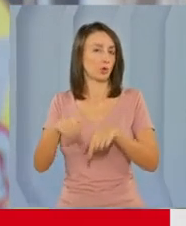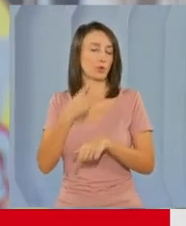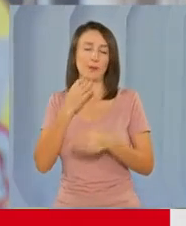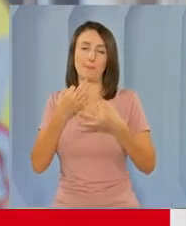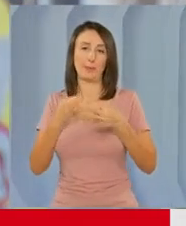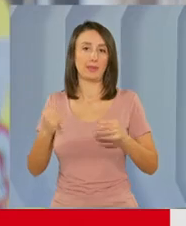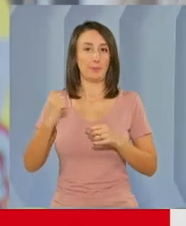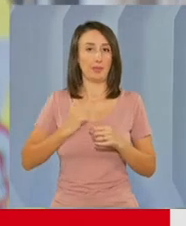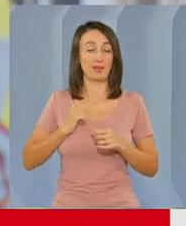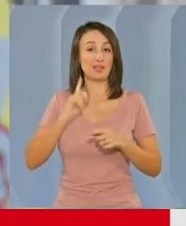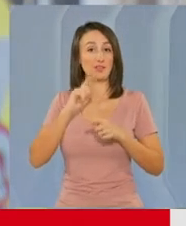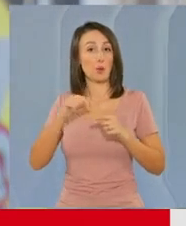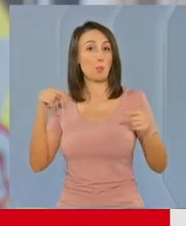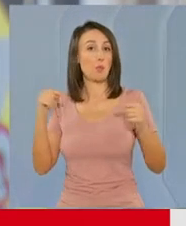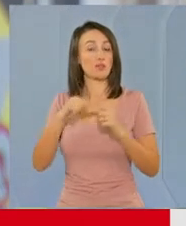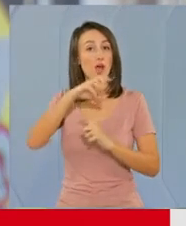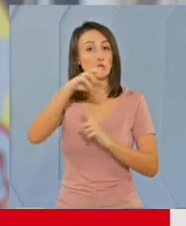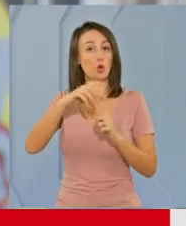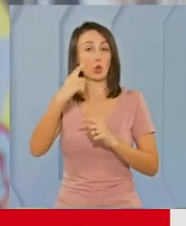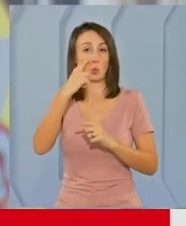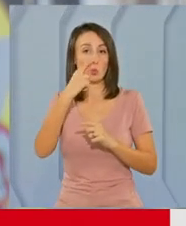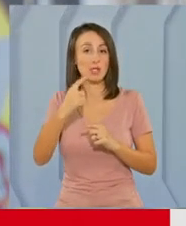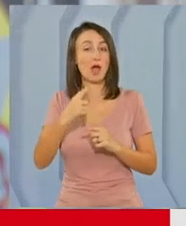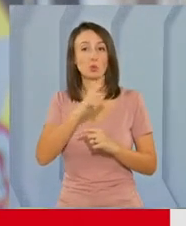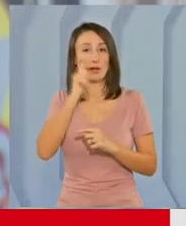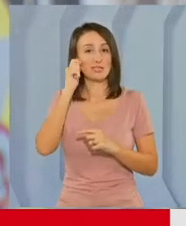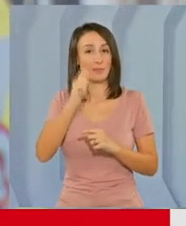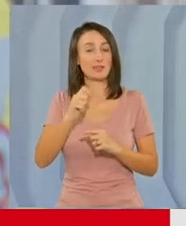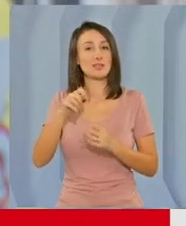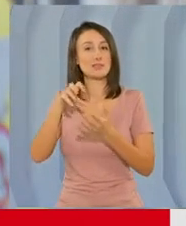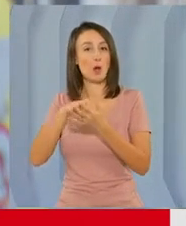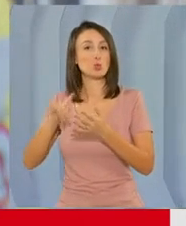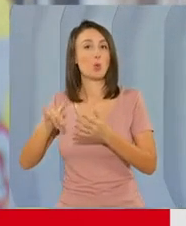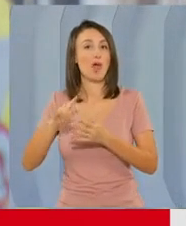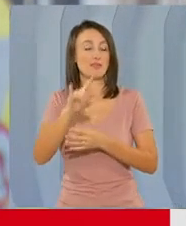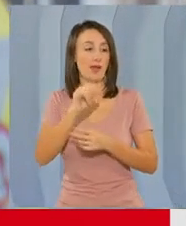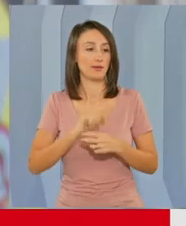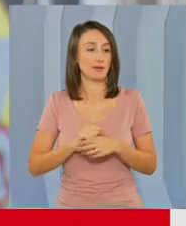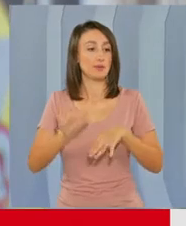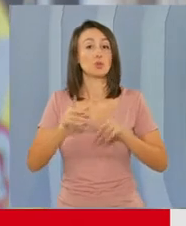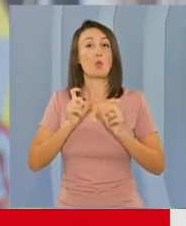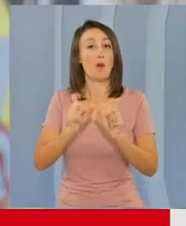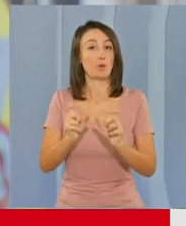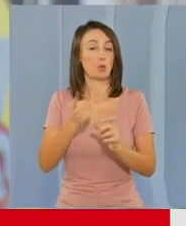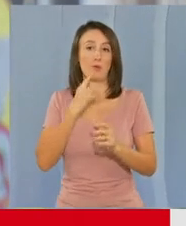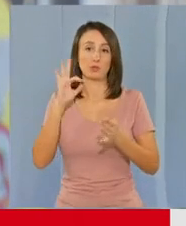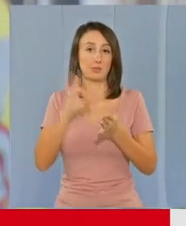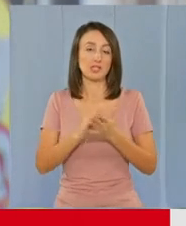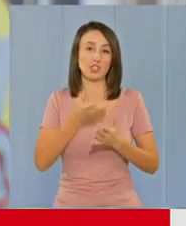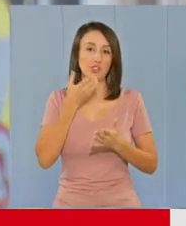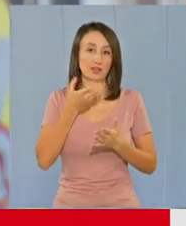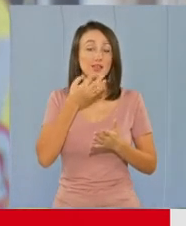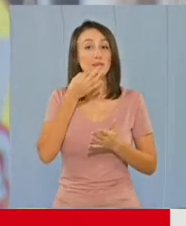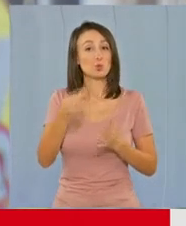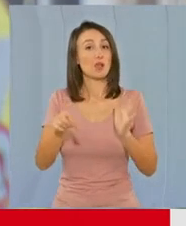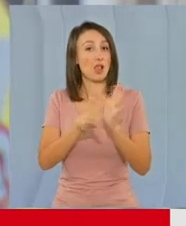permite militarilor să intervină împotriva dronelor rusești care încalcă spațiul aerian al României. La rândul său, Ministrul Apărării, care nu a fost prezent la ședință, a transmis